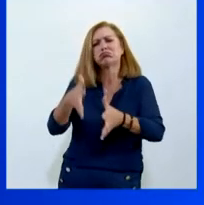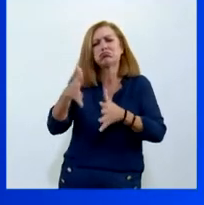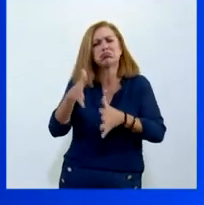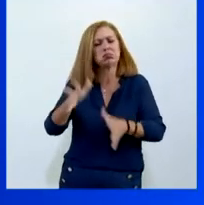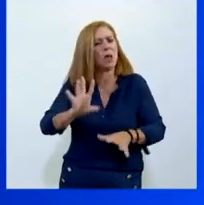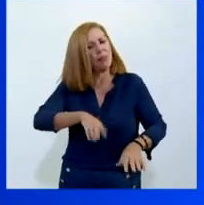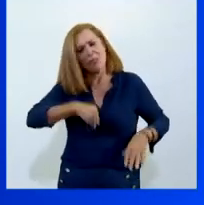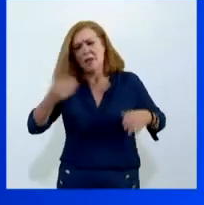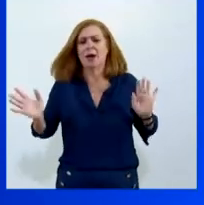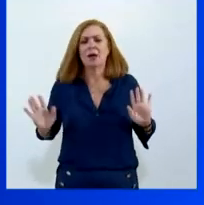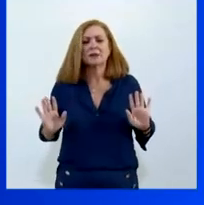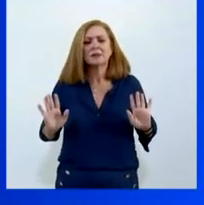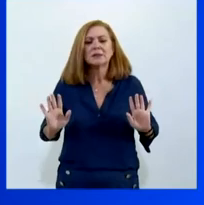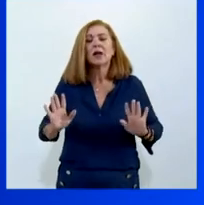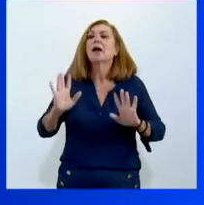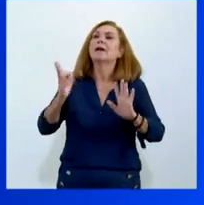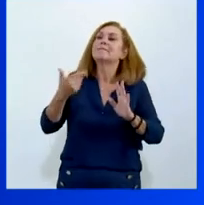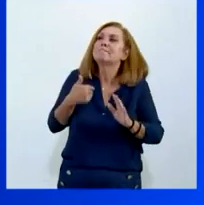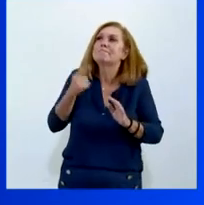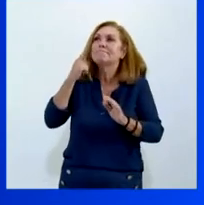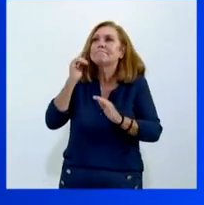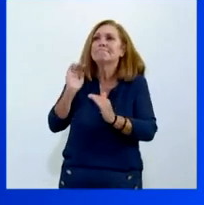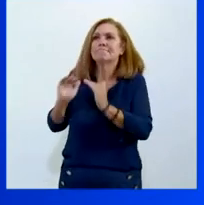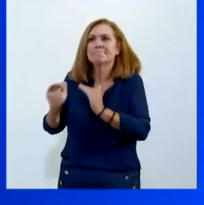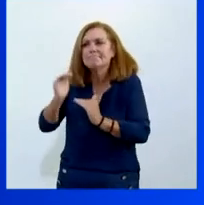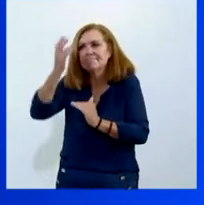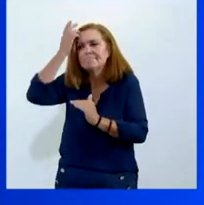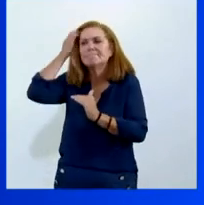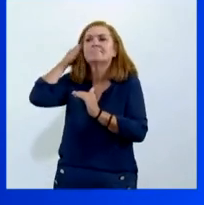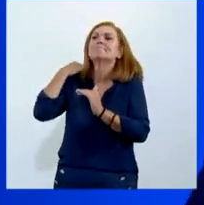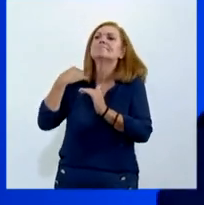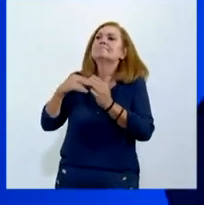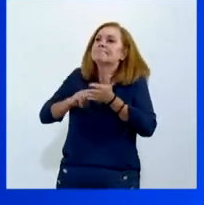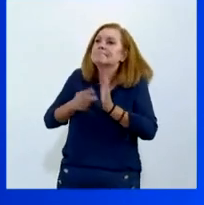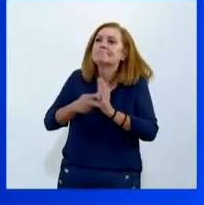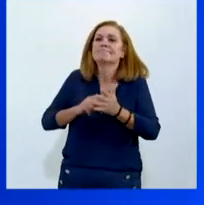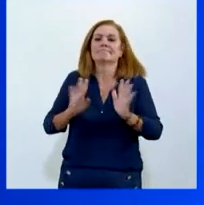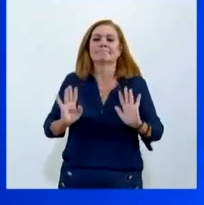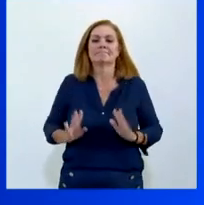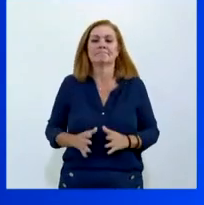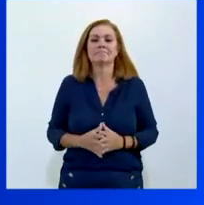σπαταλούμε, να μην το φροντίζουμε και να μην το προσέχουμε.